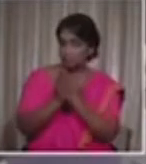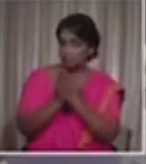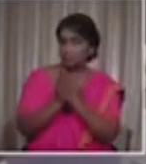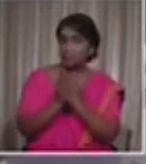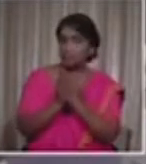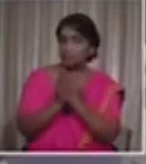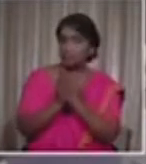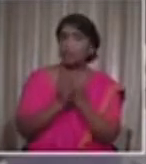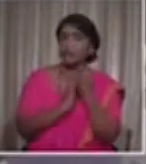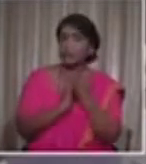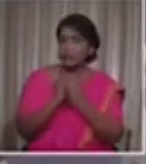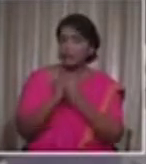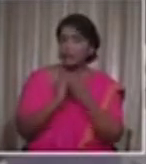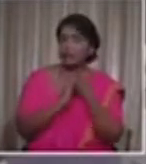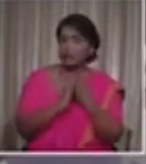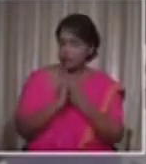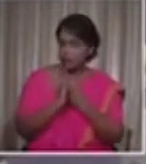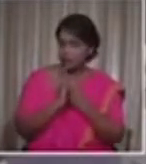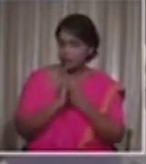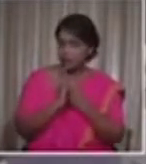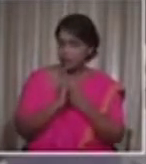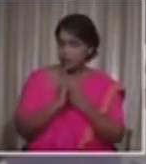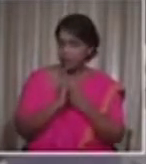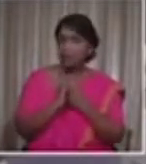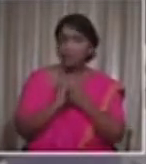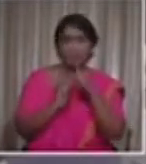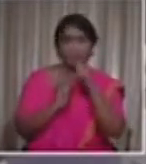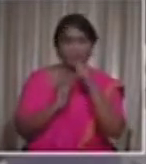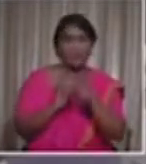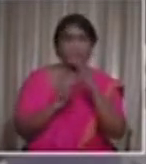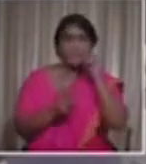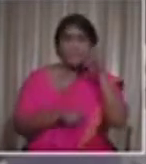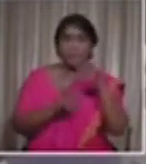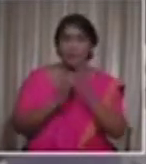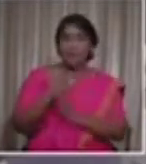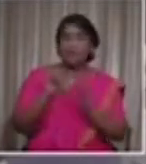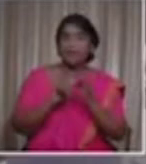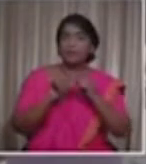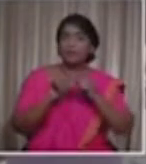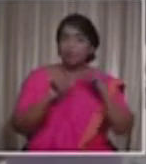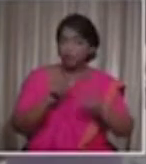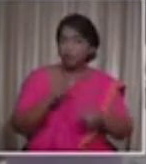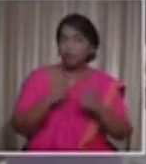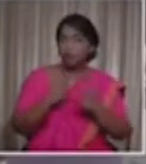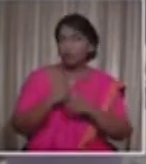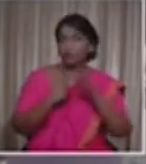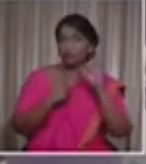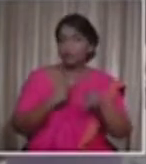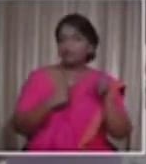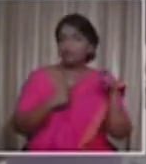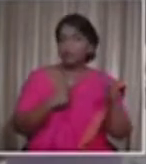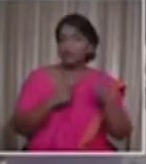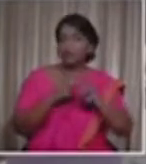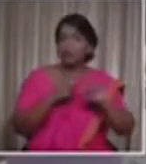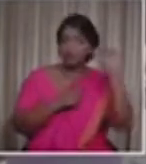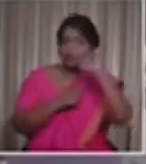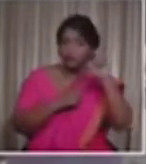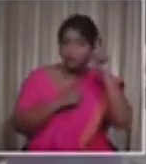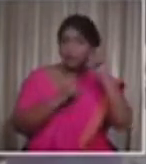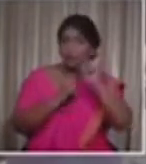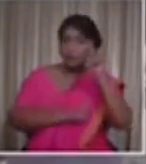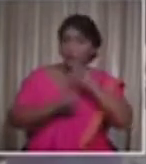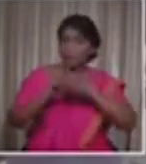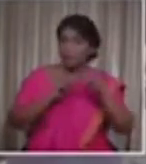හවුස් රූල්ස් යටතේ ඇත්ත මහජන මන්ත්‍රී මණ්ඩලය මේව ඇති කරලා තියෙනවා. ඒ වගේම යුරෝපීය පාර්ලිමේන්තුව